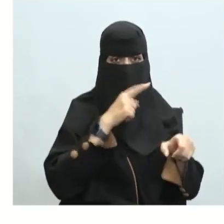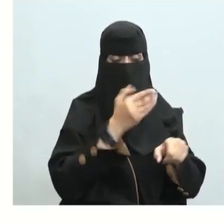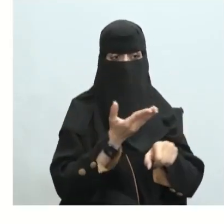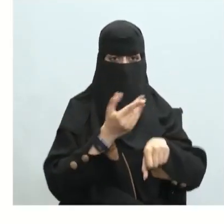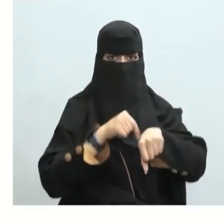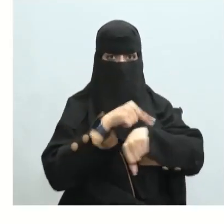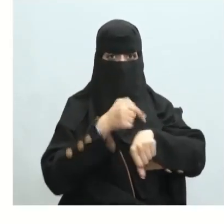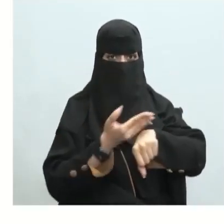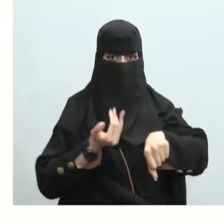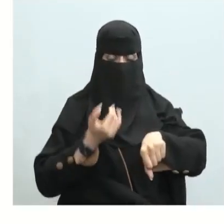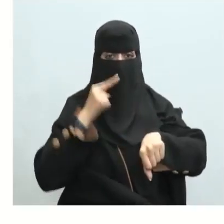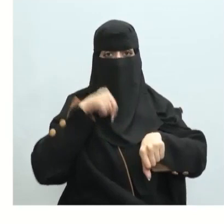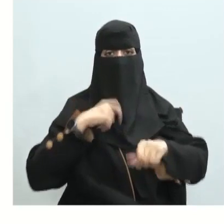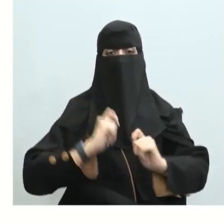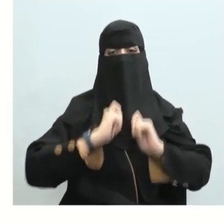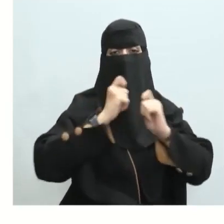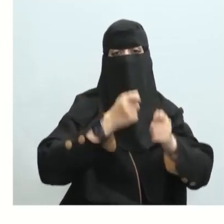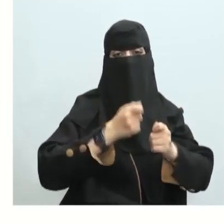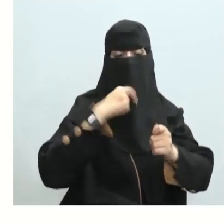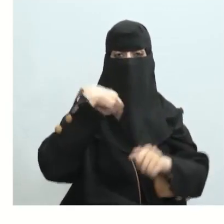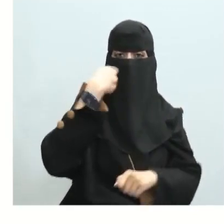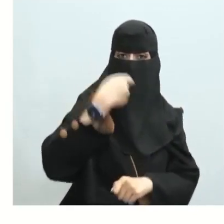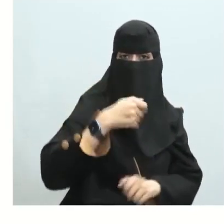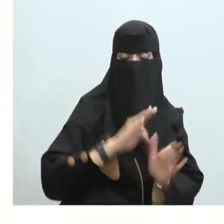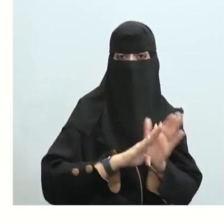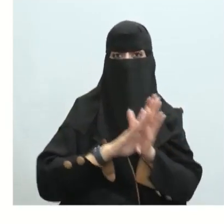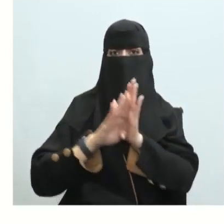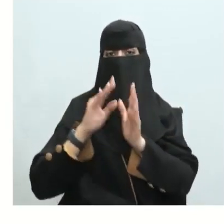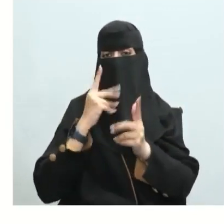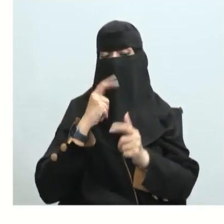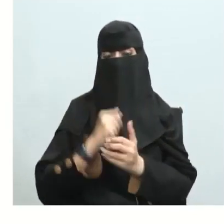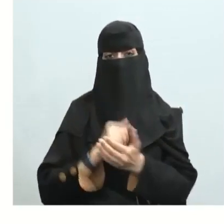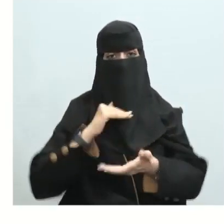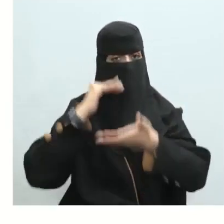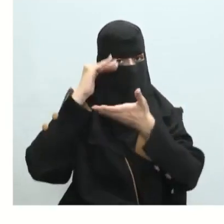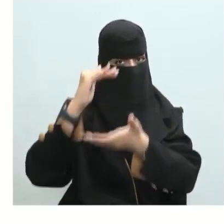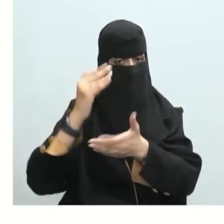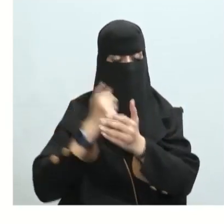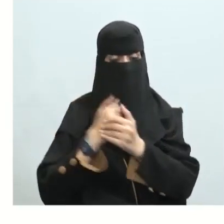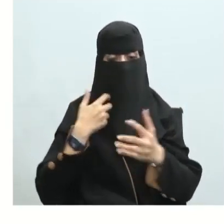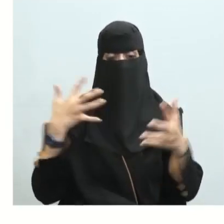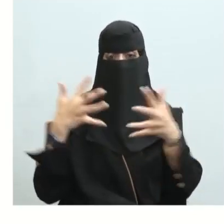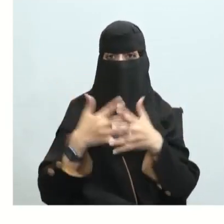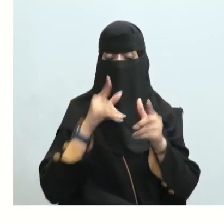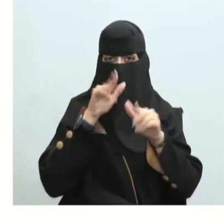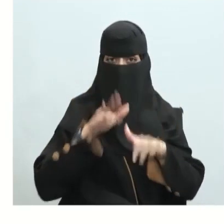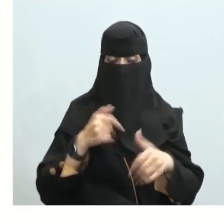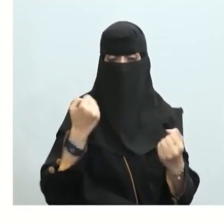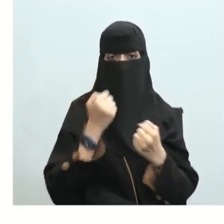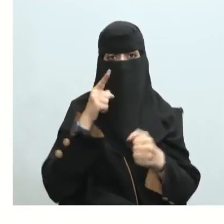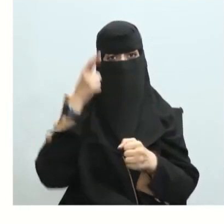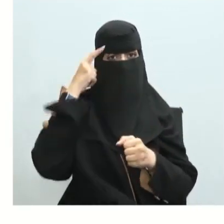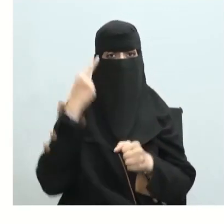ايضا من اسباب حتى البقيه يكون لهم حافز في في الانضباط ايضا اشراكهم في الانشطه معرفه ميولهم